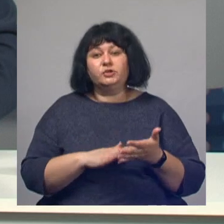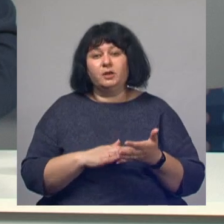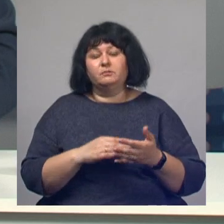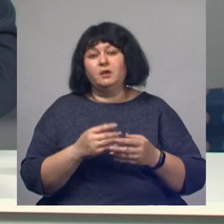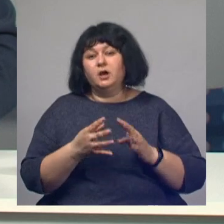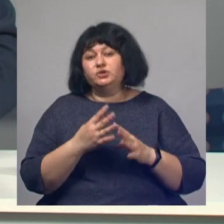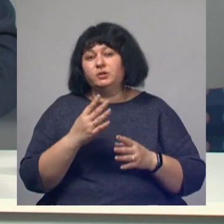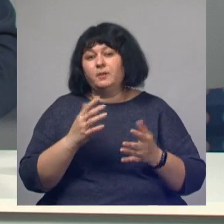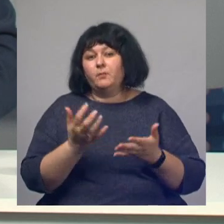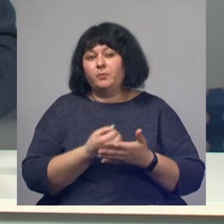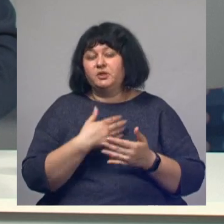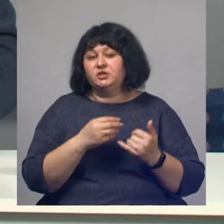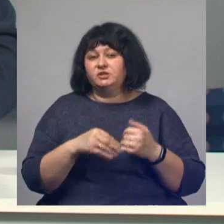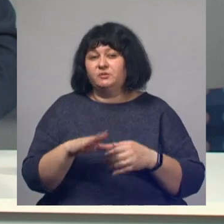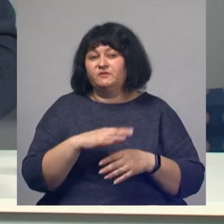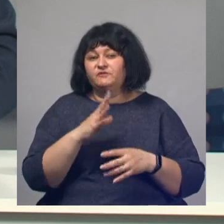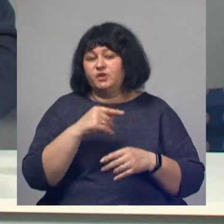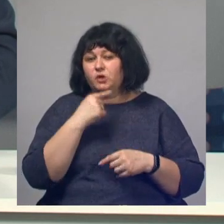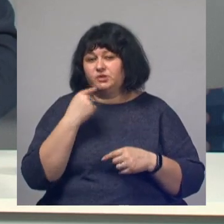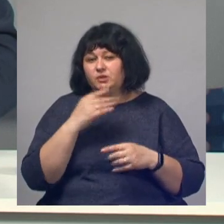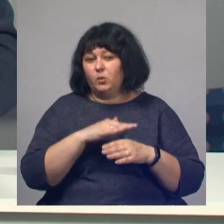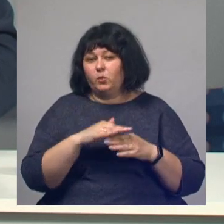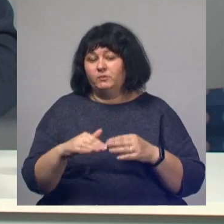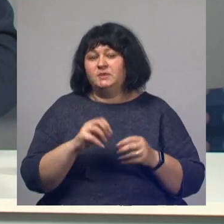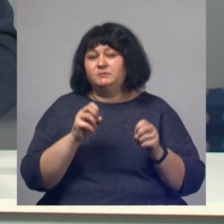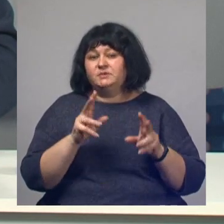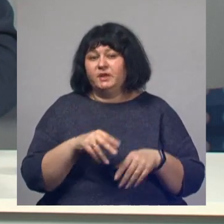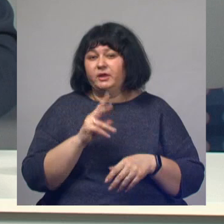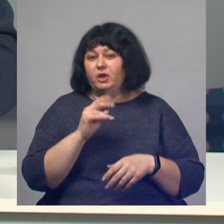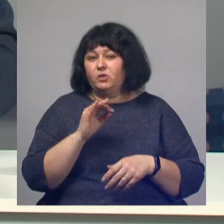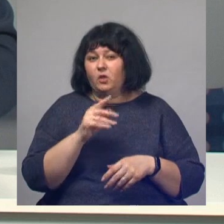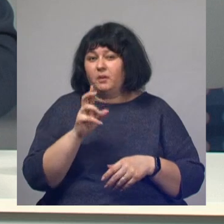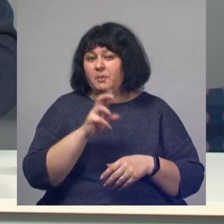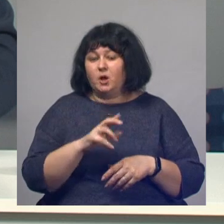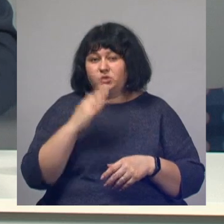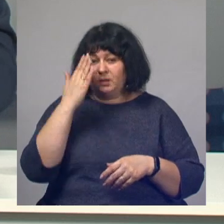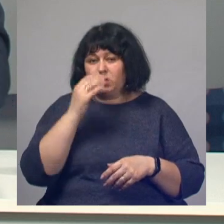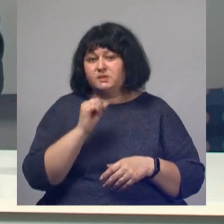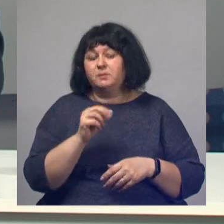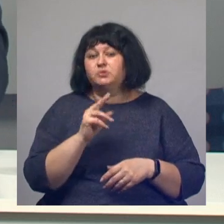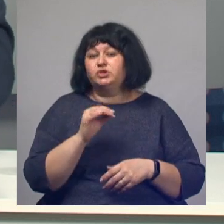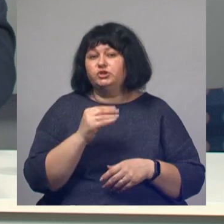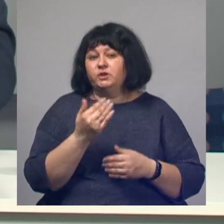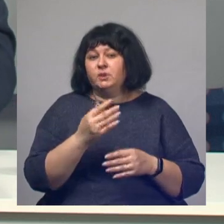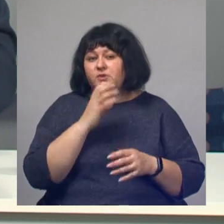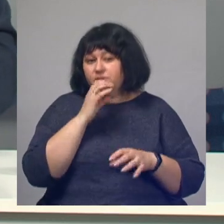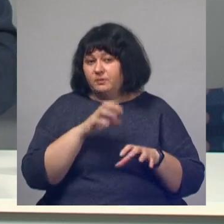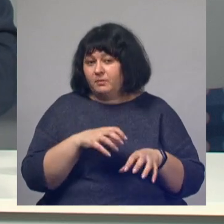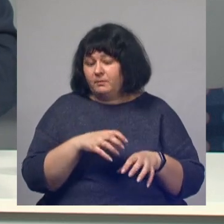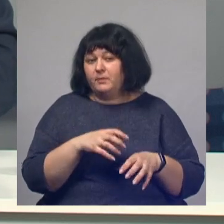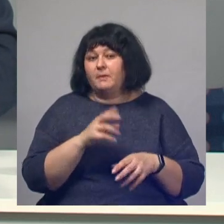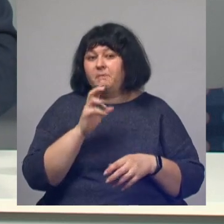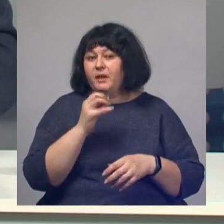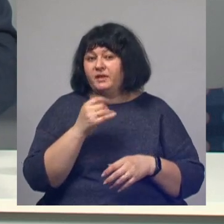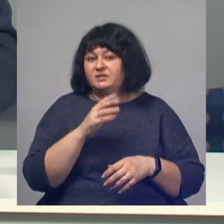Очередная победа наших земляков на всероссийском уровне. Специалист-кинолог белгородской таможни Александр Пшеничный и его четверолапая напарница,